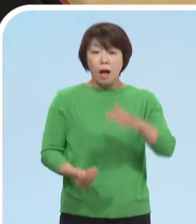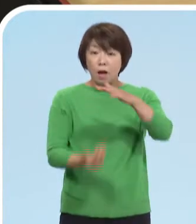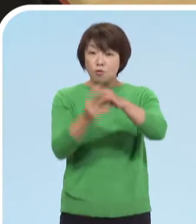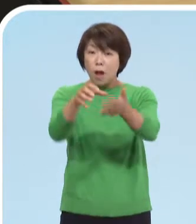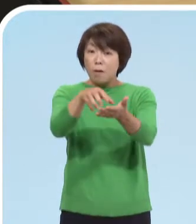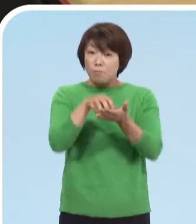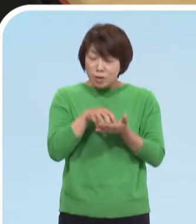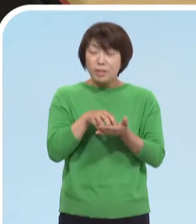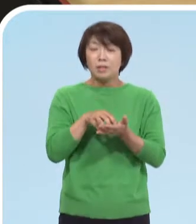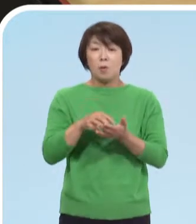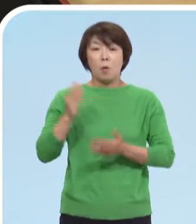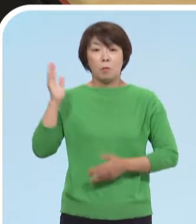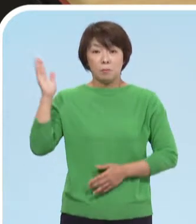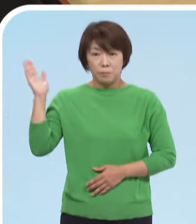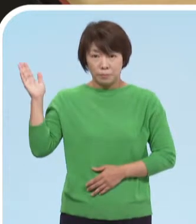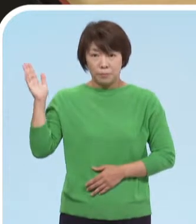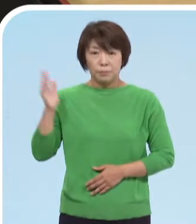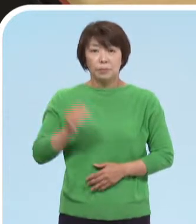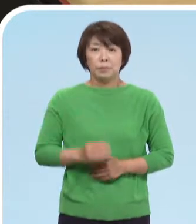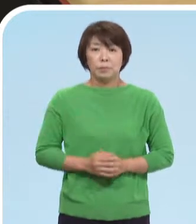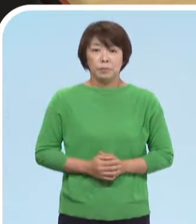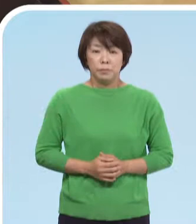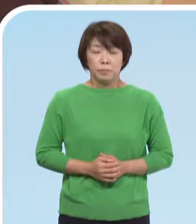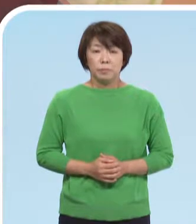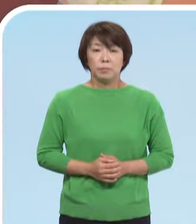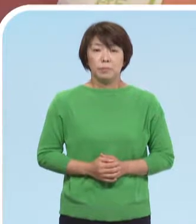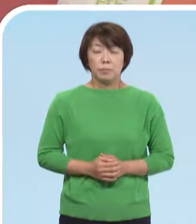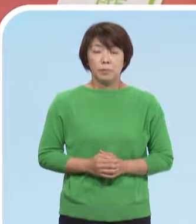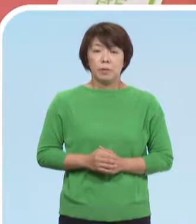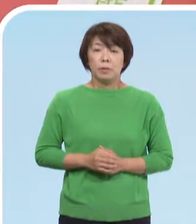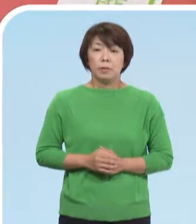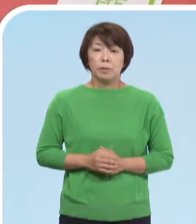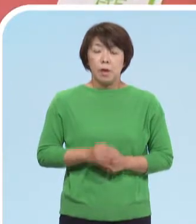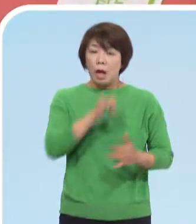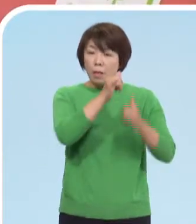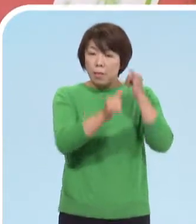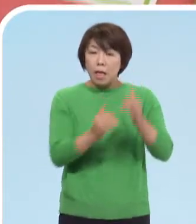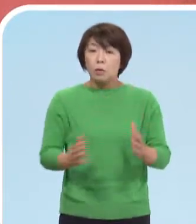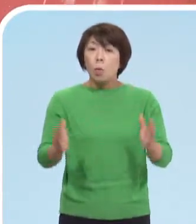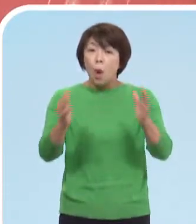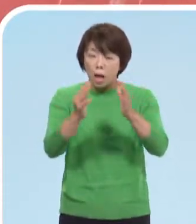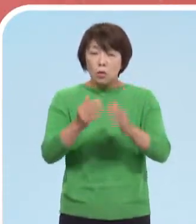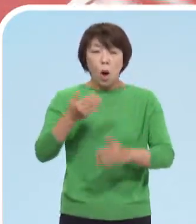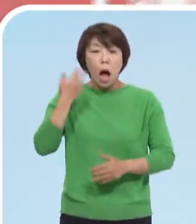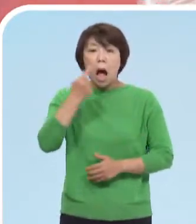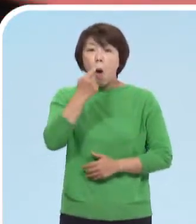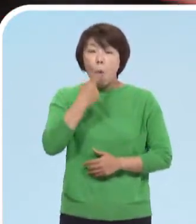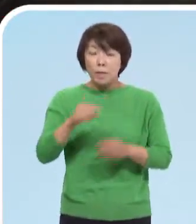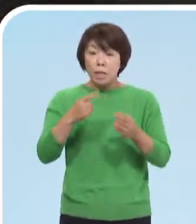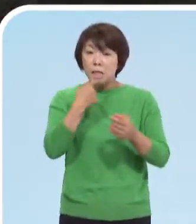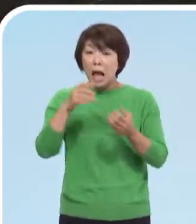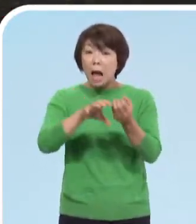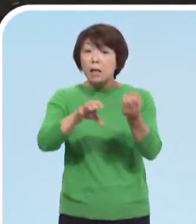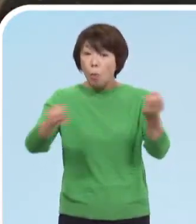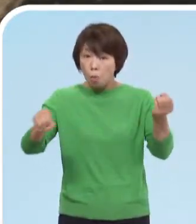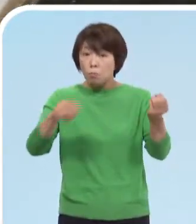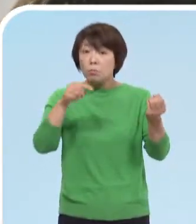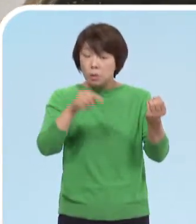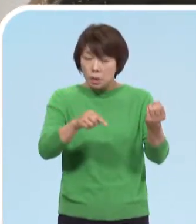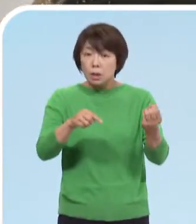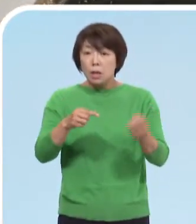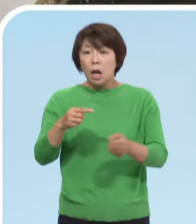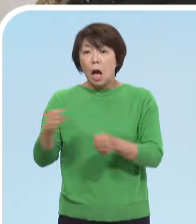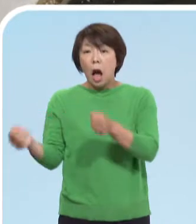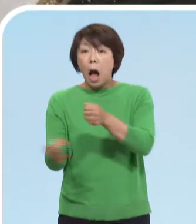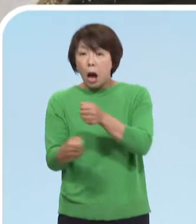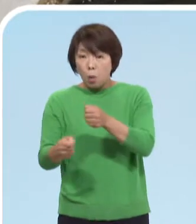プリを受賞した赤穂塩大根。歯ごたえの良い伝統野菜青み大根に、赤穂の